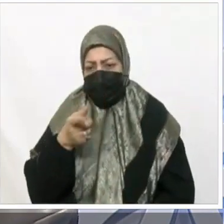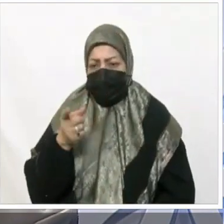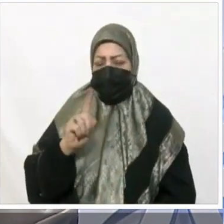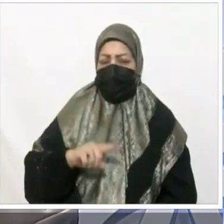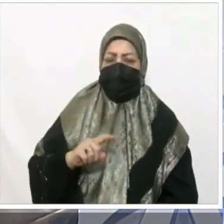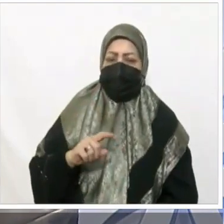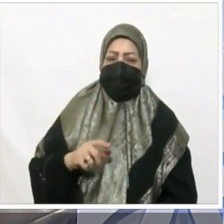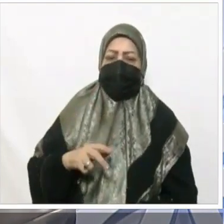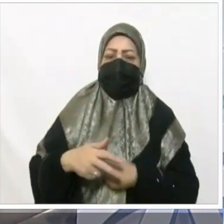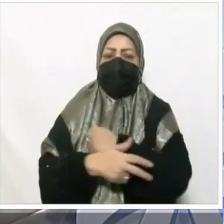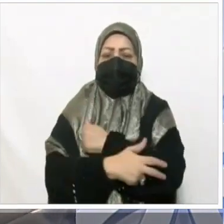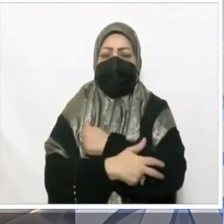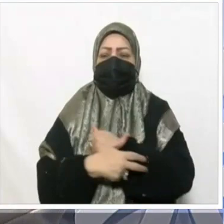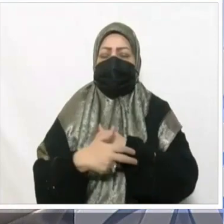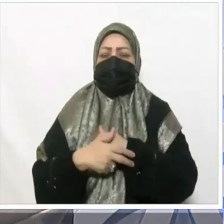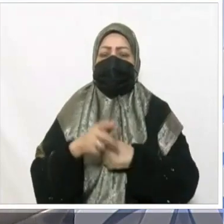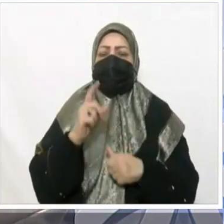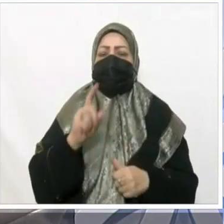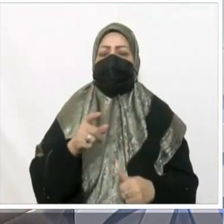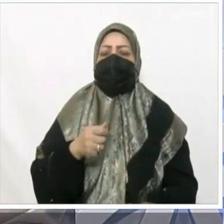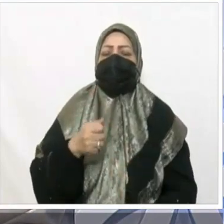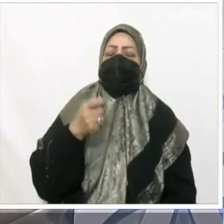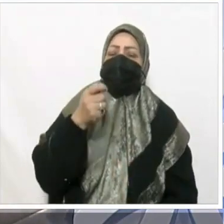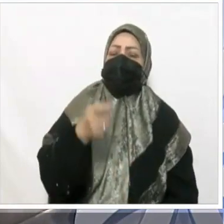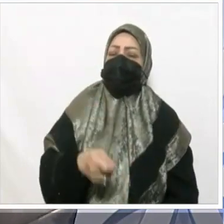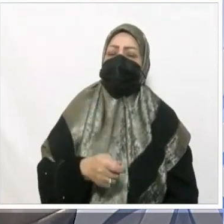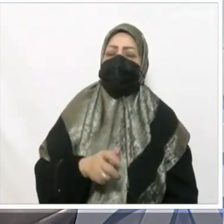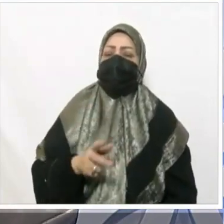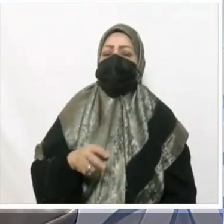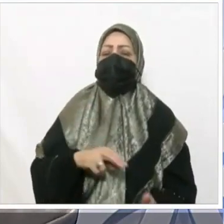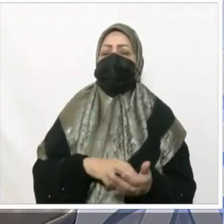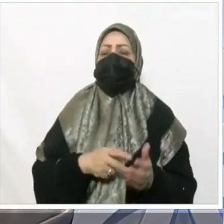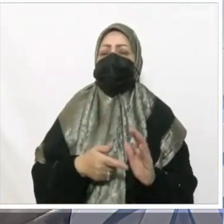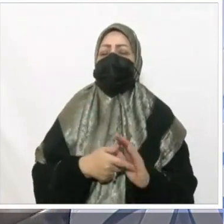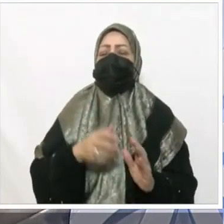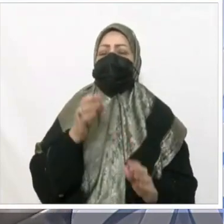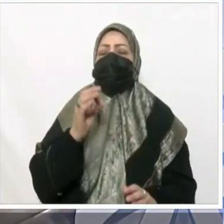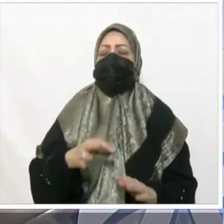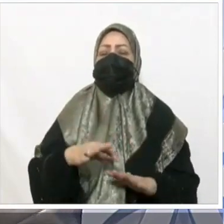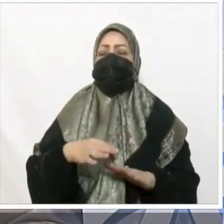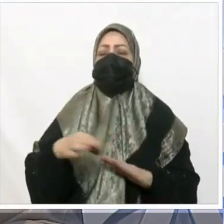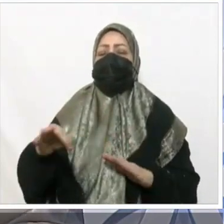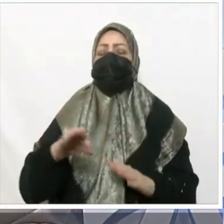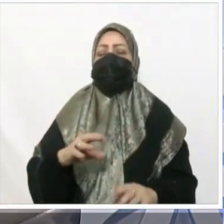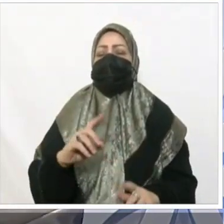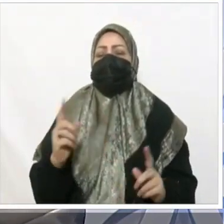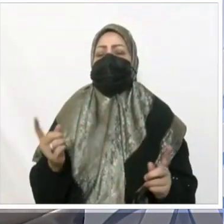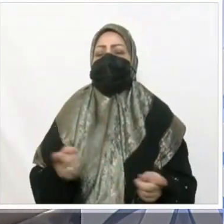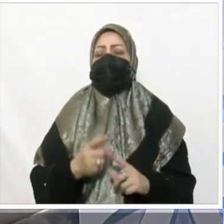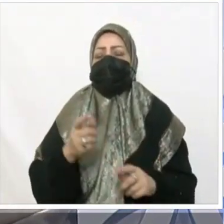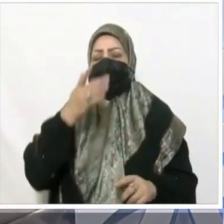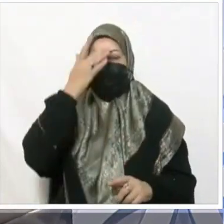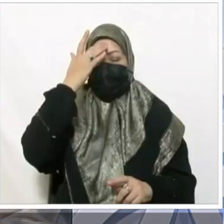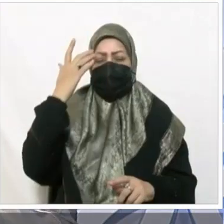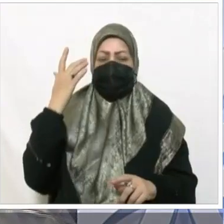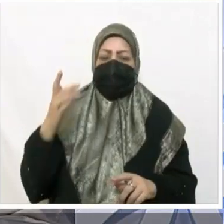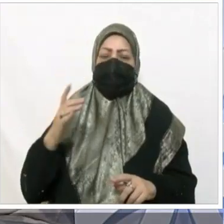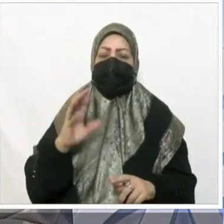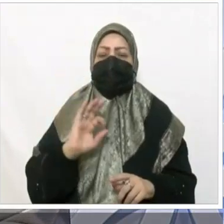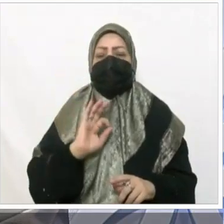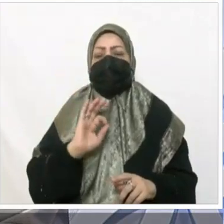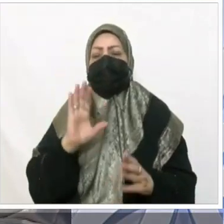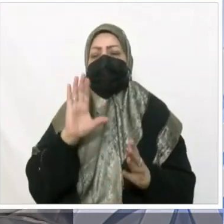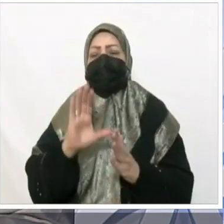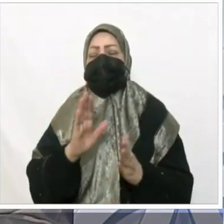قيمة التي هي مسألة فرعية تناولها الفقهاء في كتبهم لا علاقة لها لا بولا